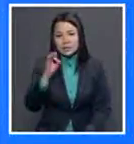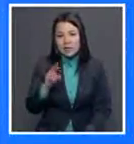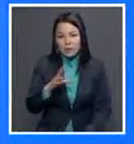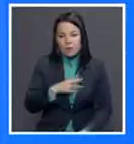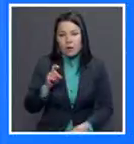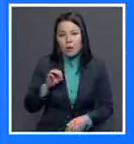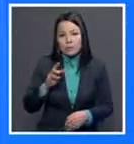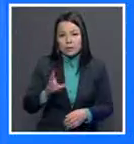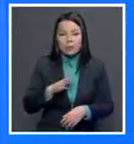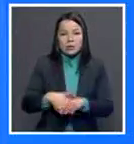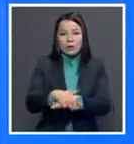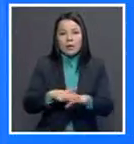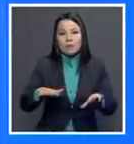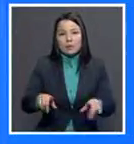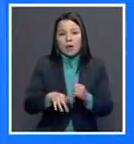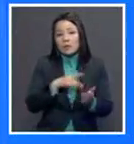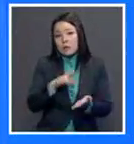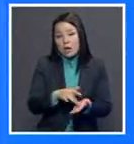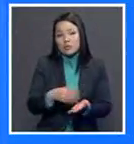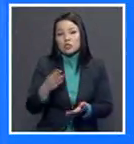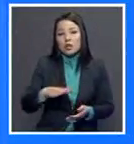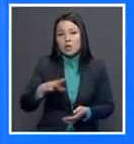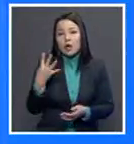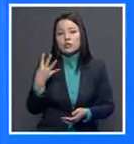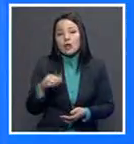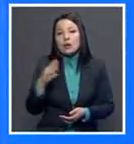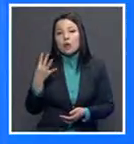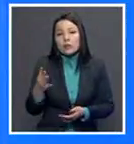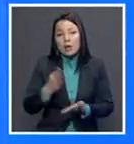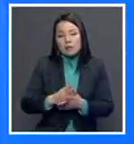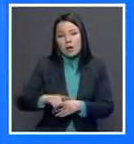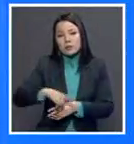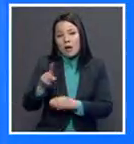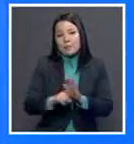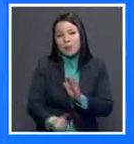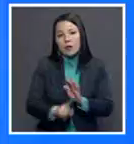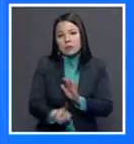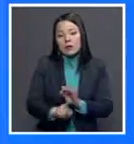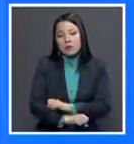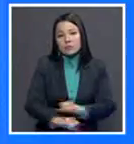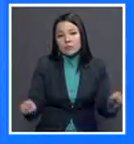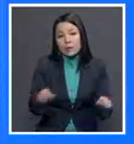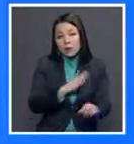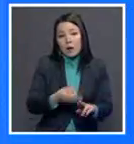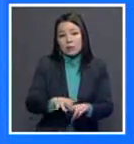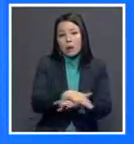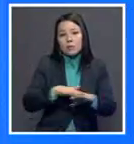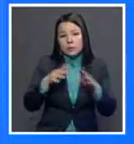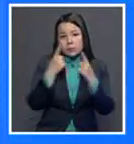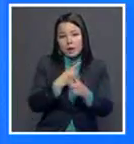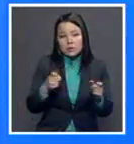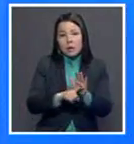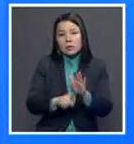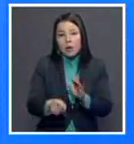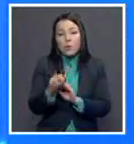Сирияның Хомск провинциясы шығысындағы Т-4 әуе базасы зымырандарын атқылады. The Guardian басылымының мәліметінше